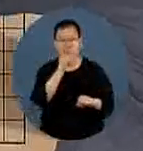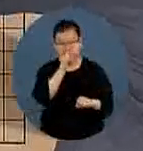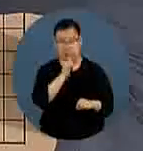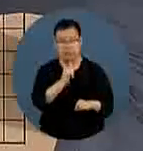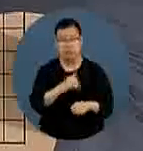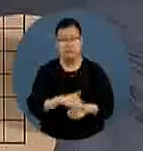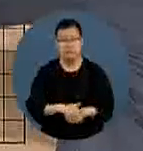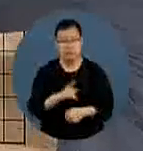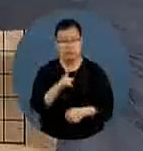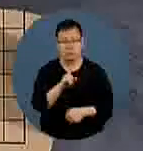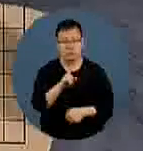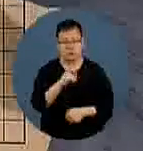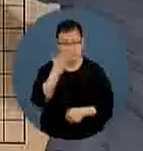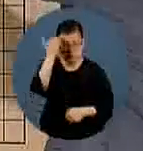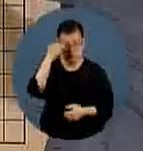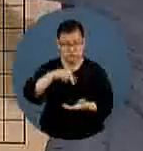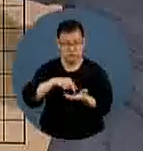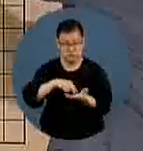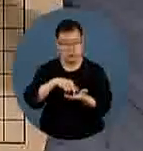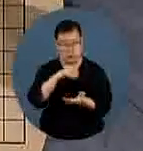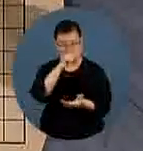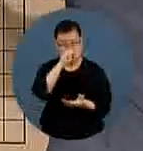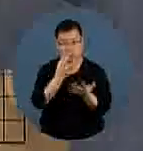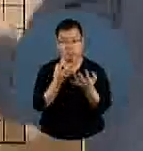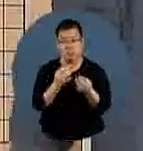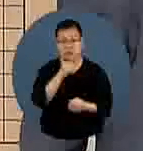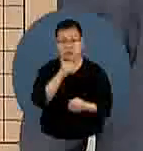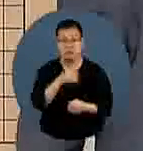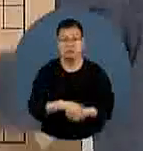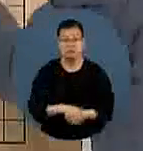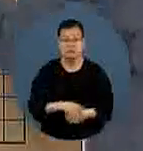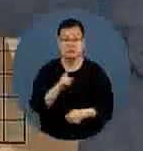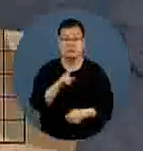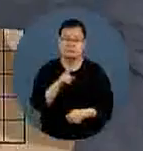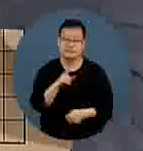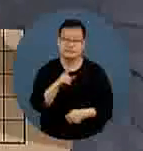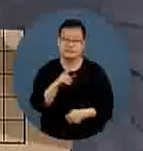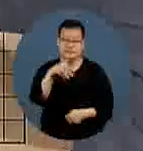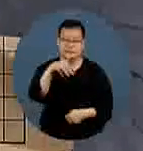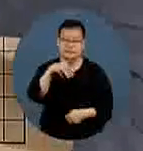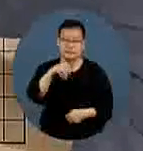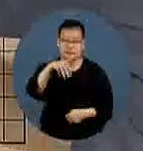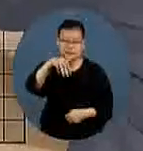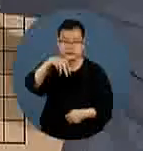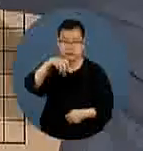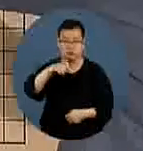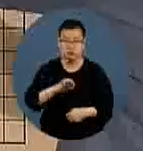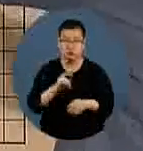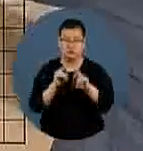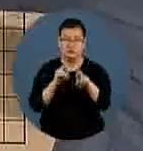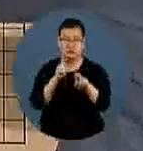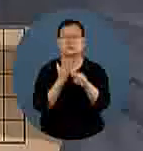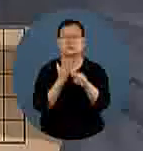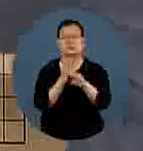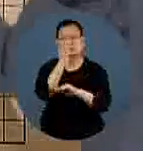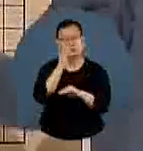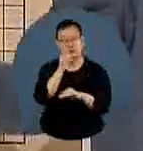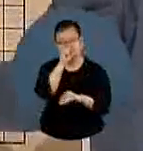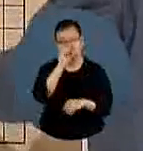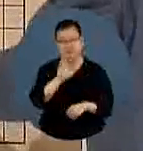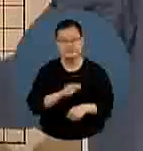좋은 점이 많았습니다. 역습을 했으면. 자, 그렇다면 이 치중간수가 조금은 무리였는데요. 네, 과수죠. 그러니까 이런 정도죠.